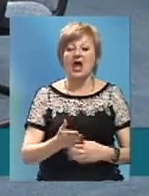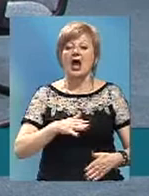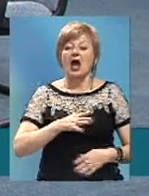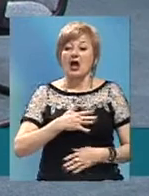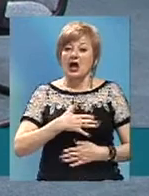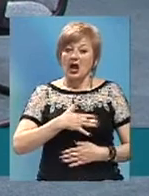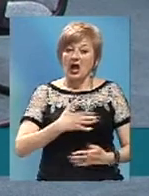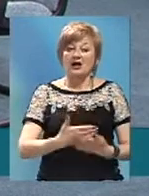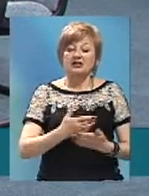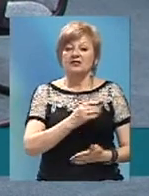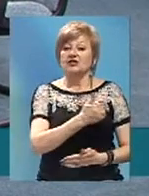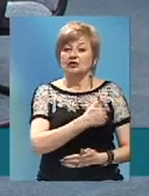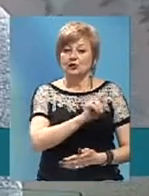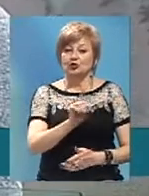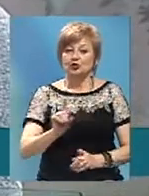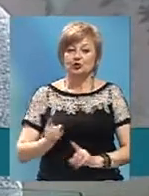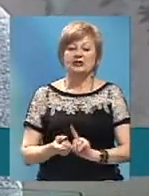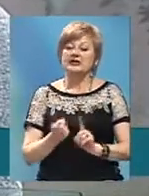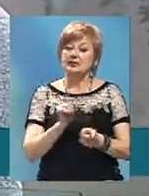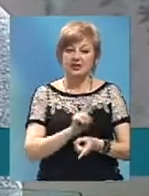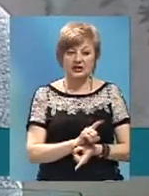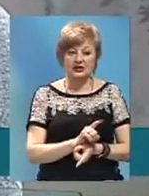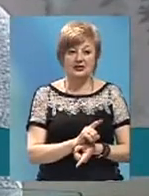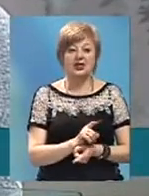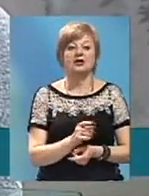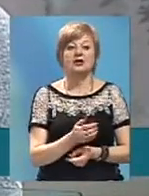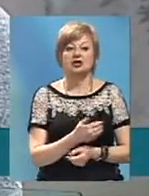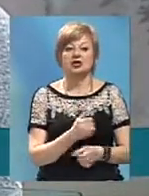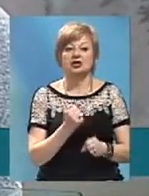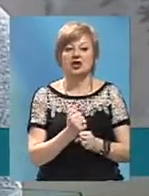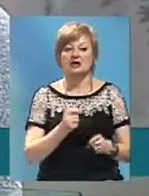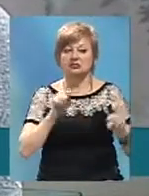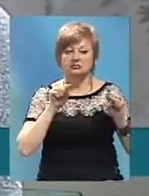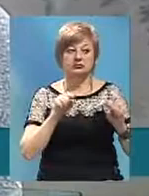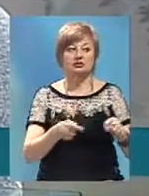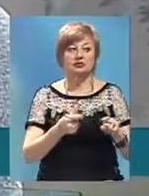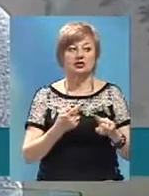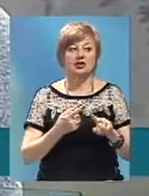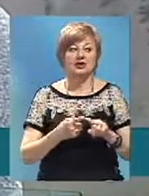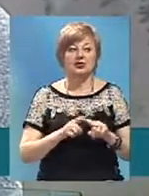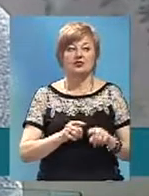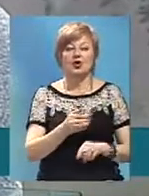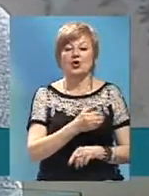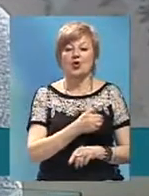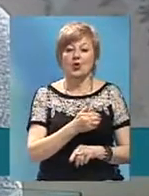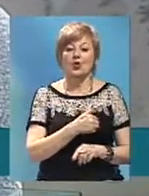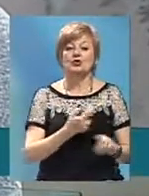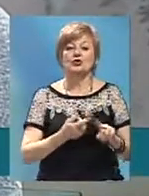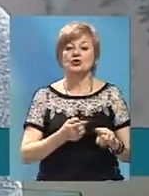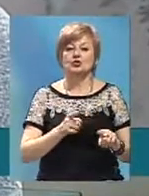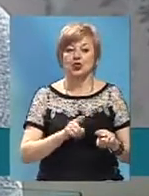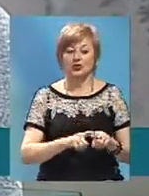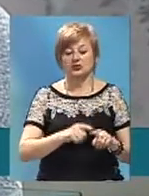хочуть щось змінити. І ми говоримо «змінити», і прямо робимо акцент на «ти», і хочемо, щоб цей склад